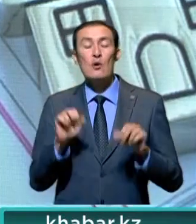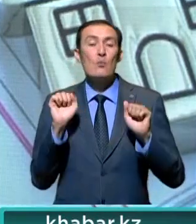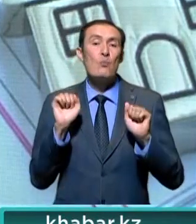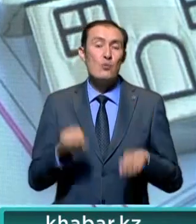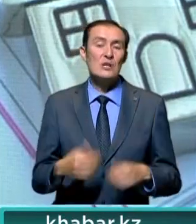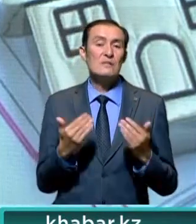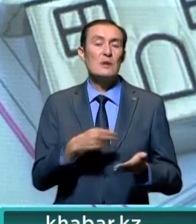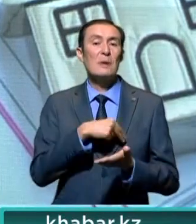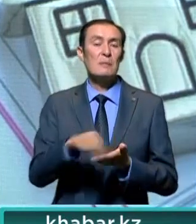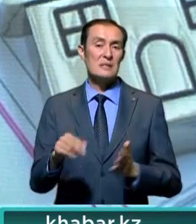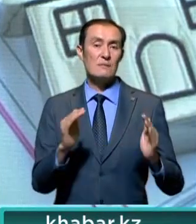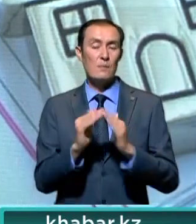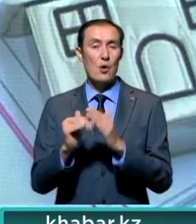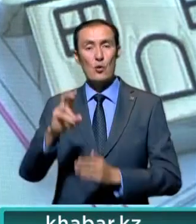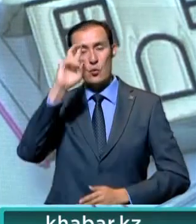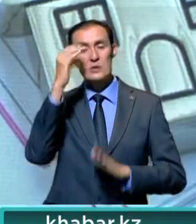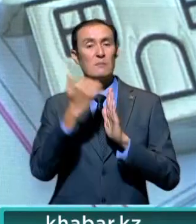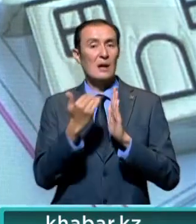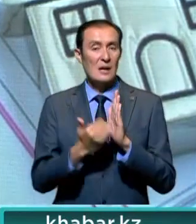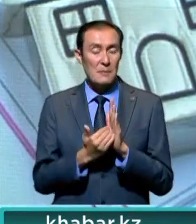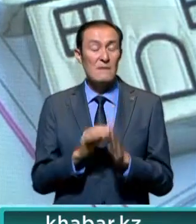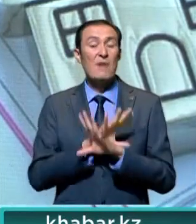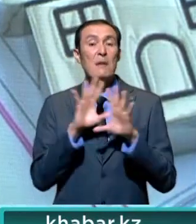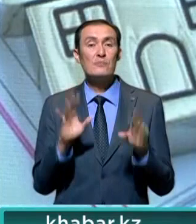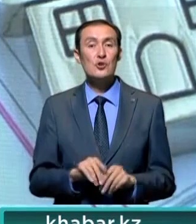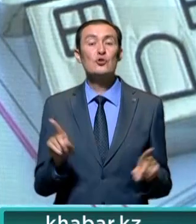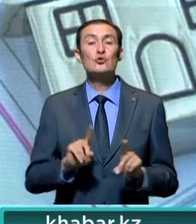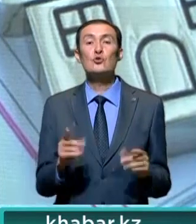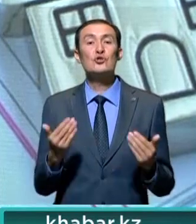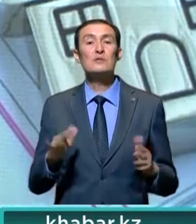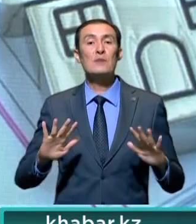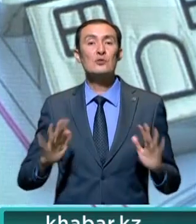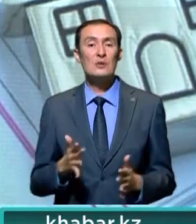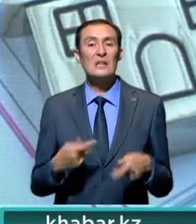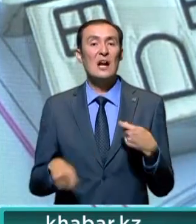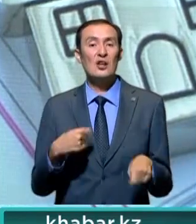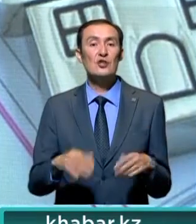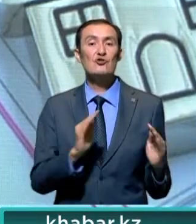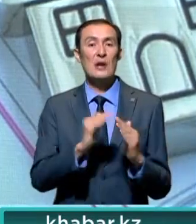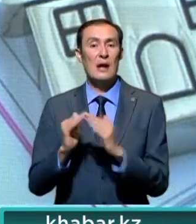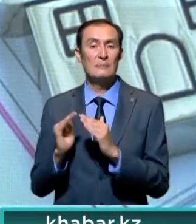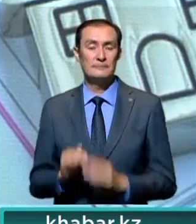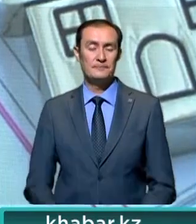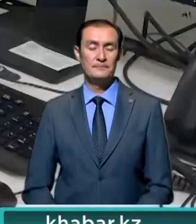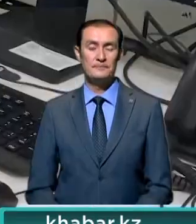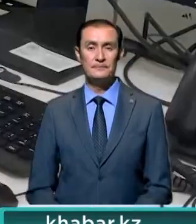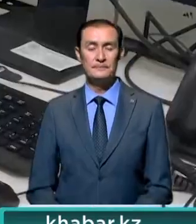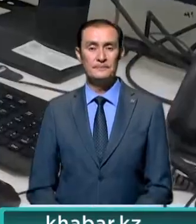можно ли сегодня приобрести жилье по госпрограмме и вообще, что же творится на рынке жилья.